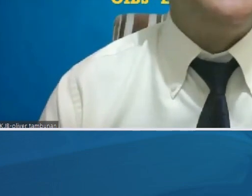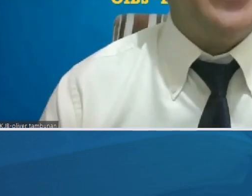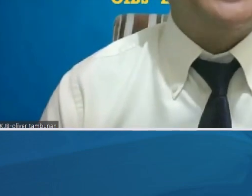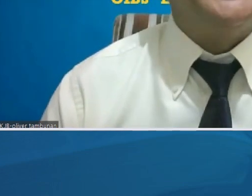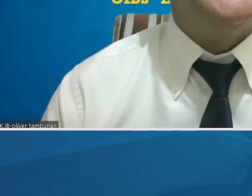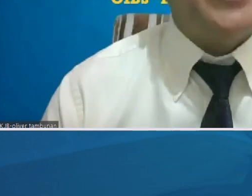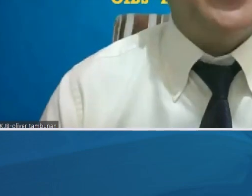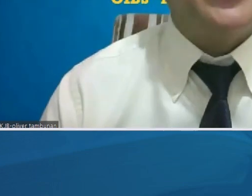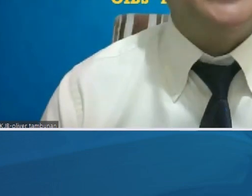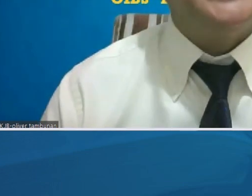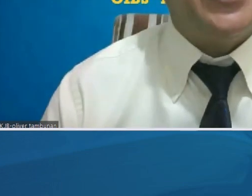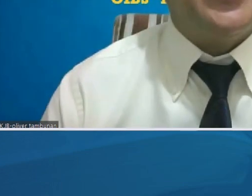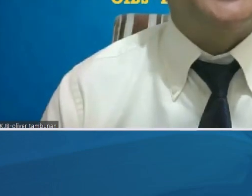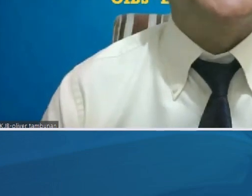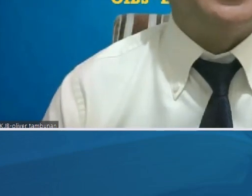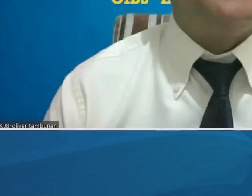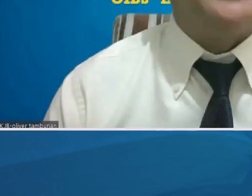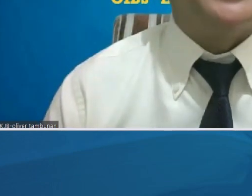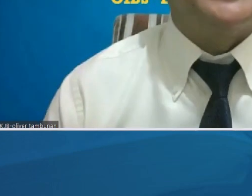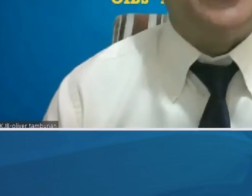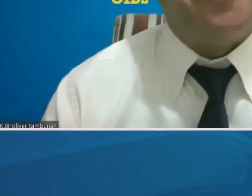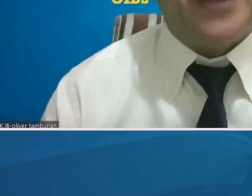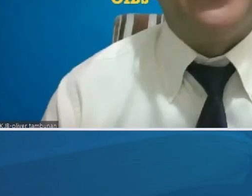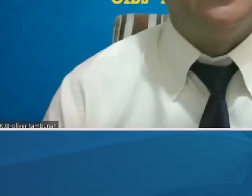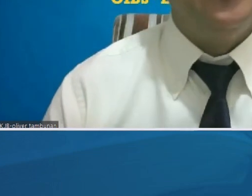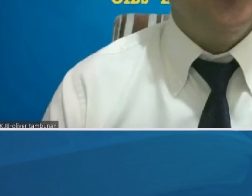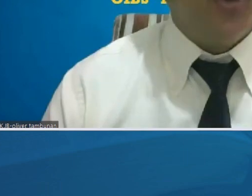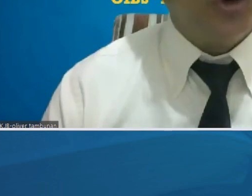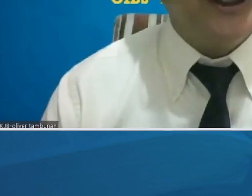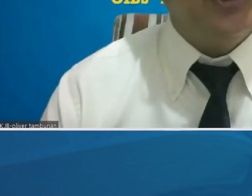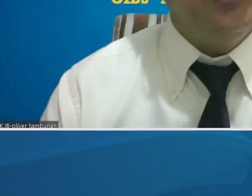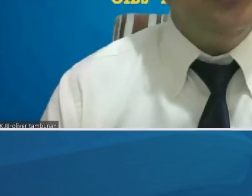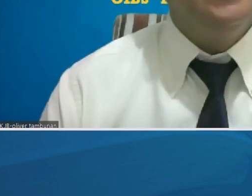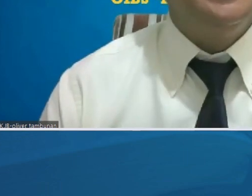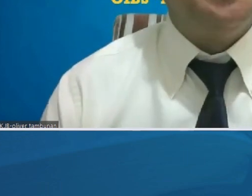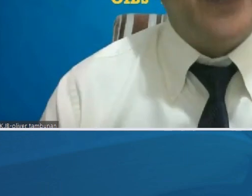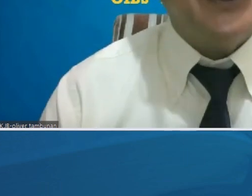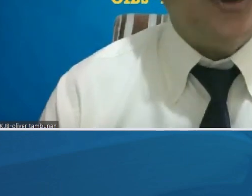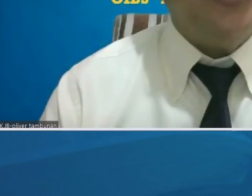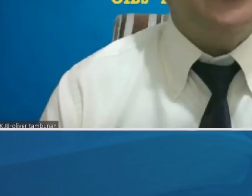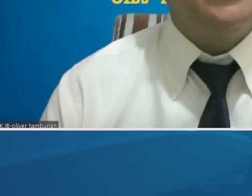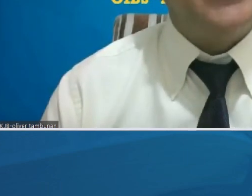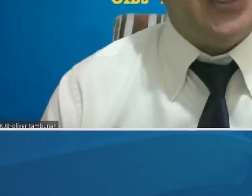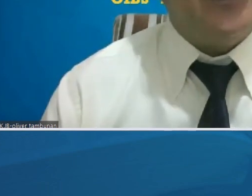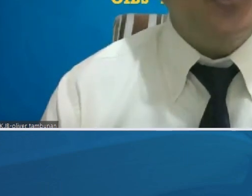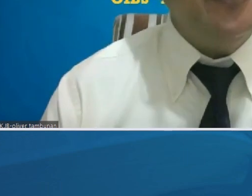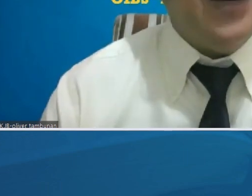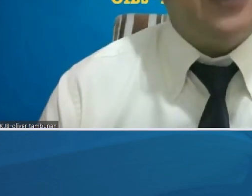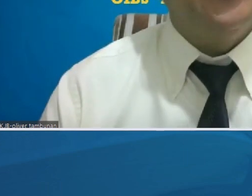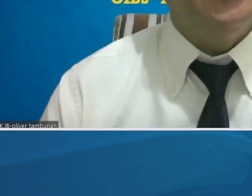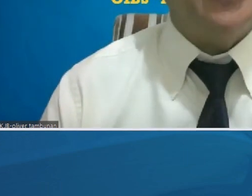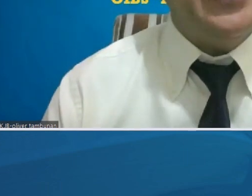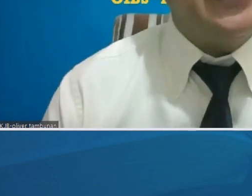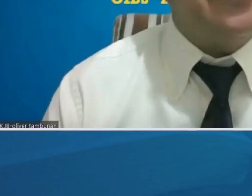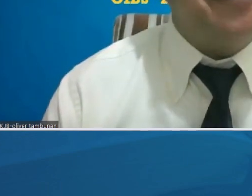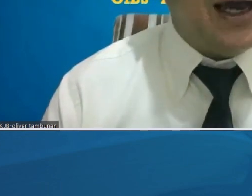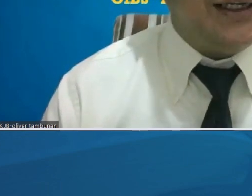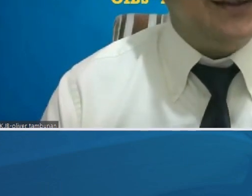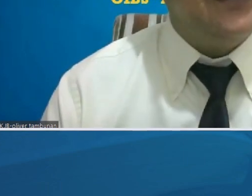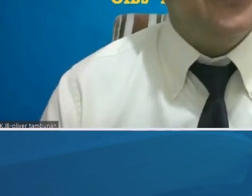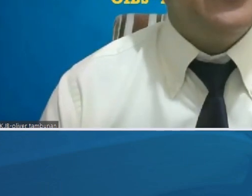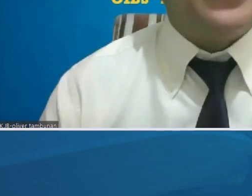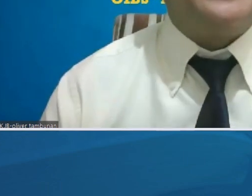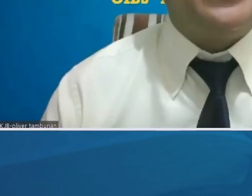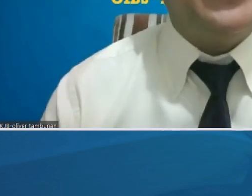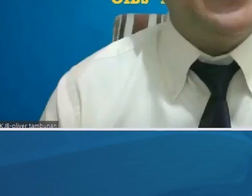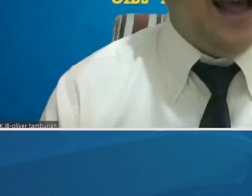dan rencana-rencana keselamatan kedepan untuk itu besok jangan lupa untuk hadir kembali